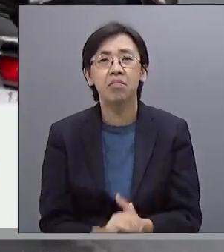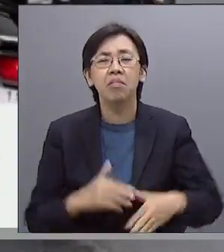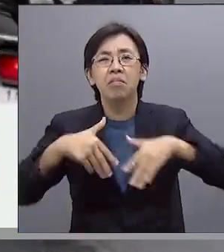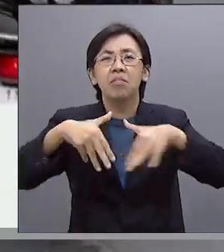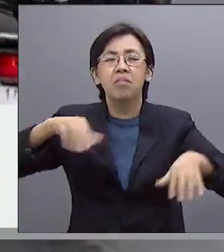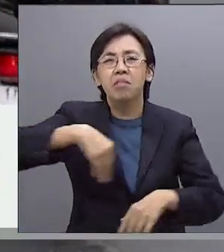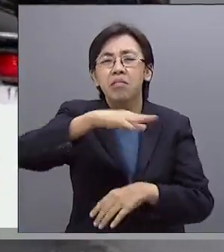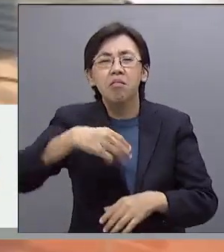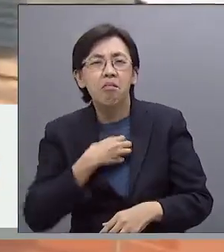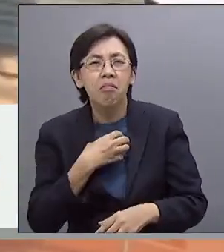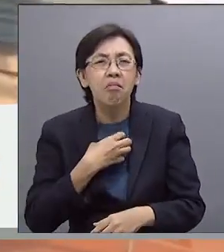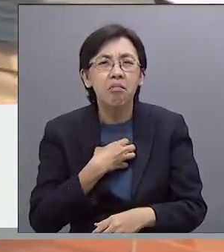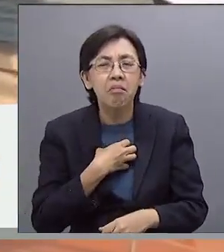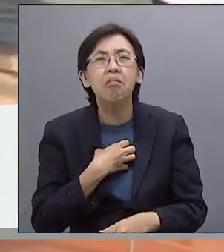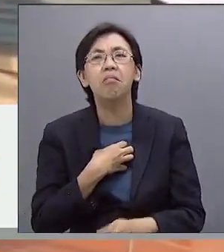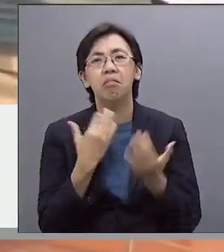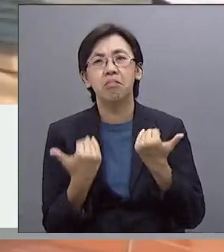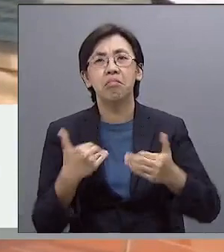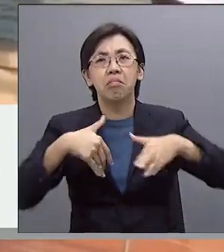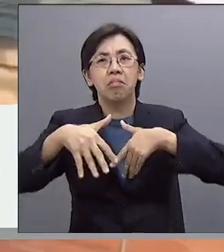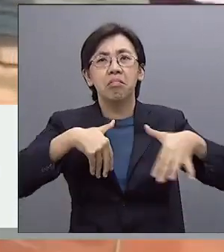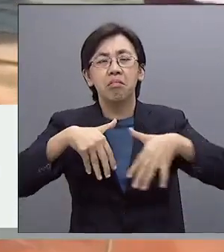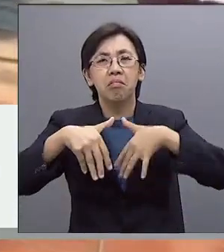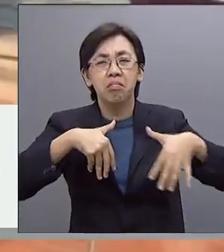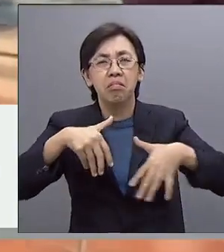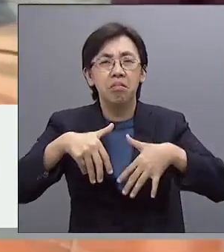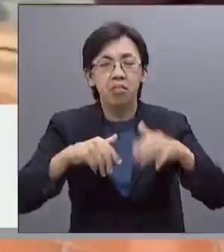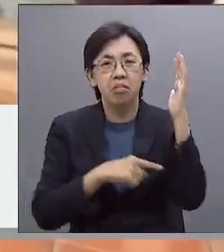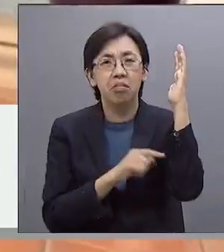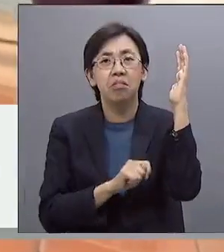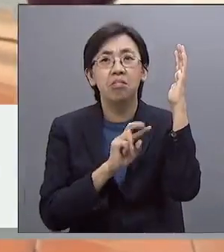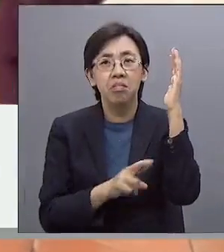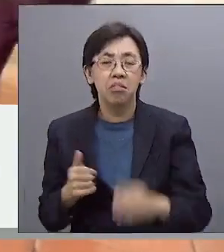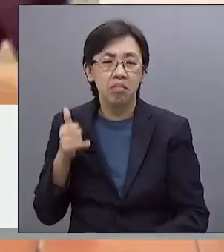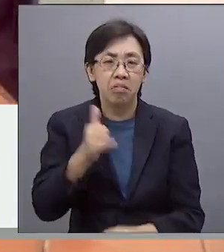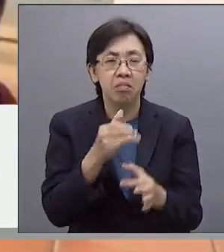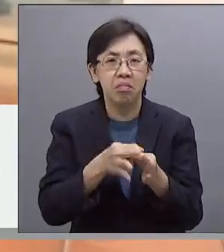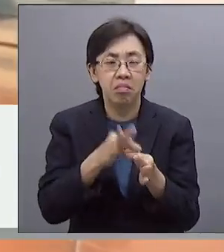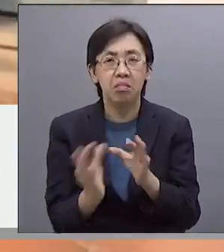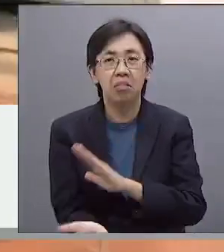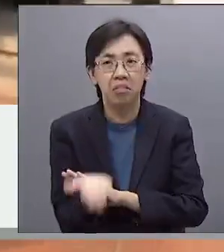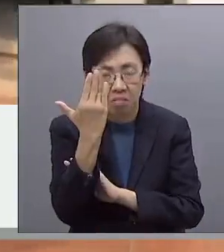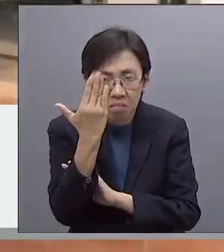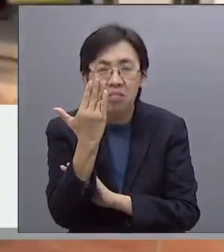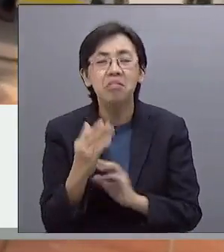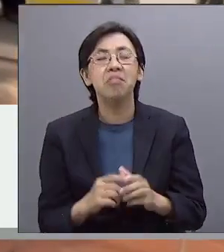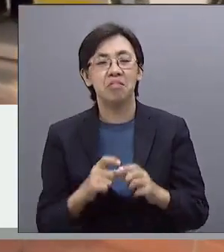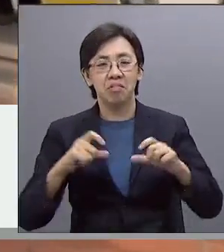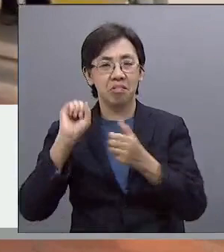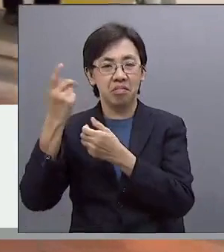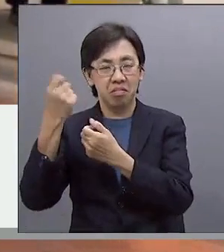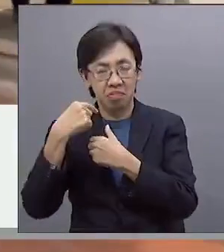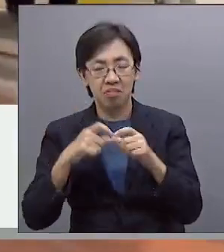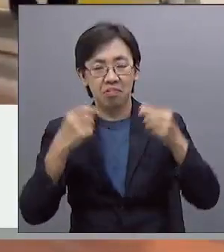ของประชาชนตอนนี้ประชาชนบางส่วนที่ตรังค่ะไปธนาคารกันตั้งแต่เช้าไปยืนยันสิทธิ์บัตรสวัสดิการแห่งรั